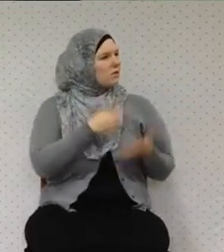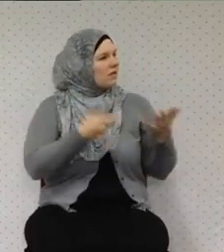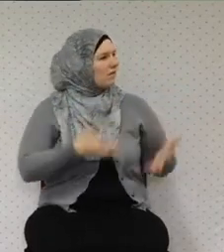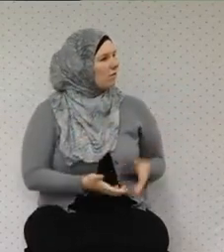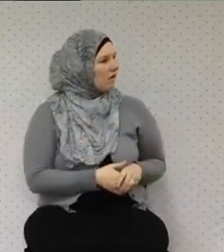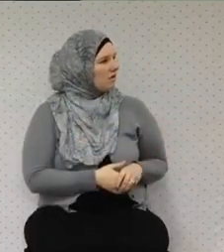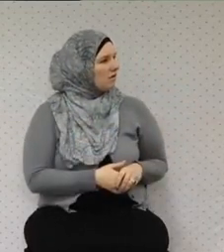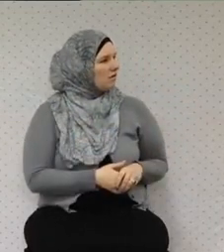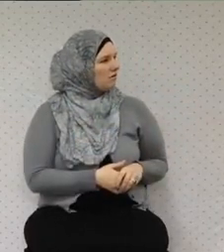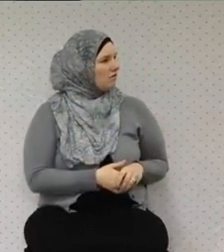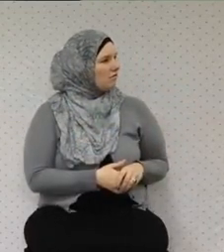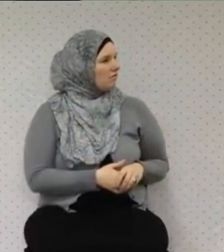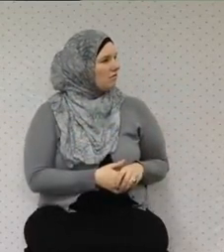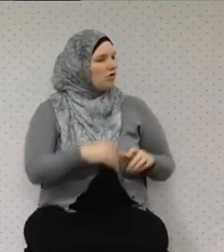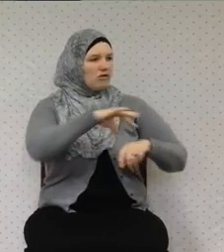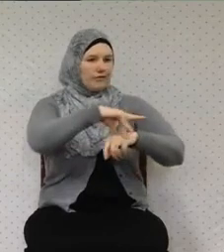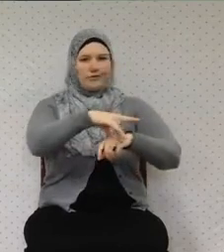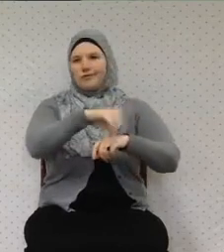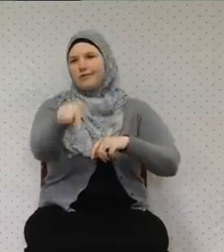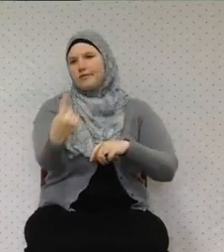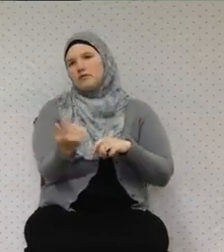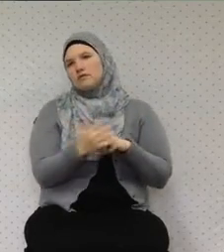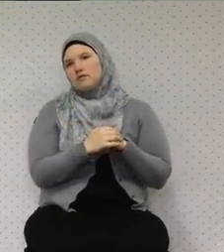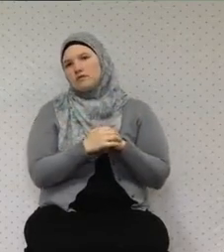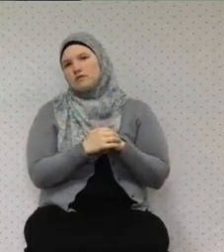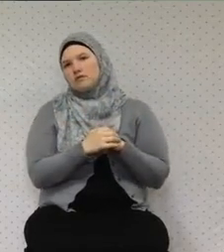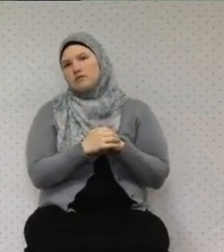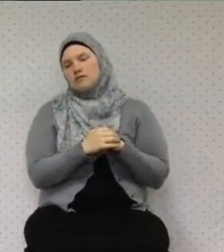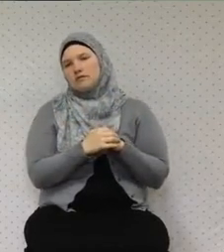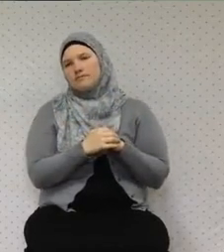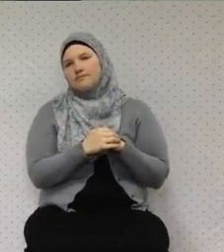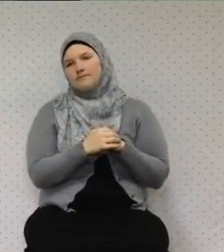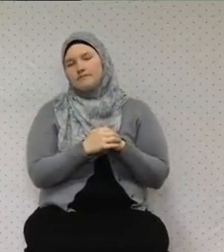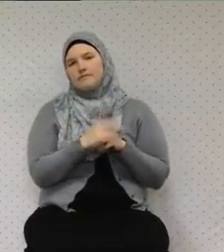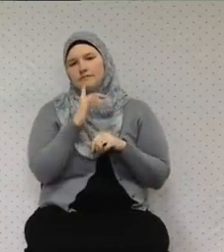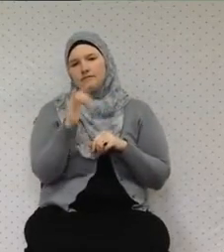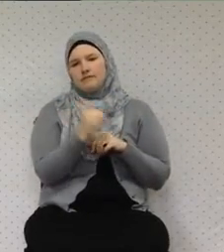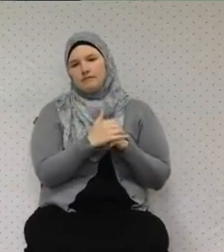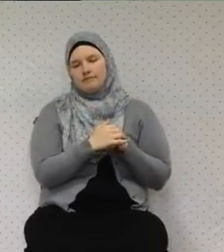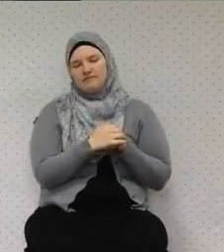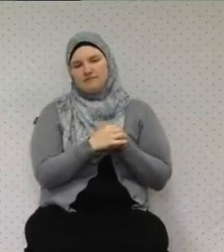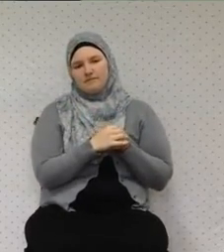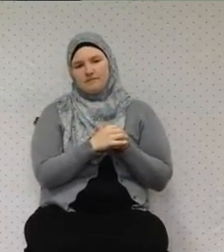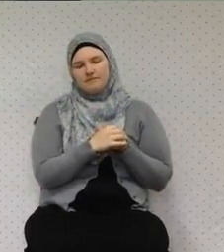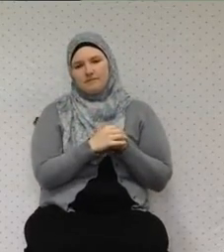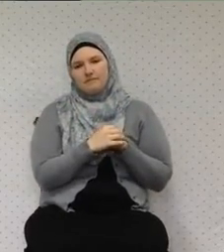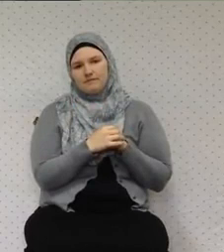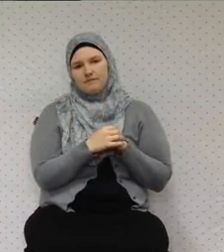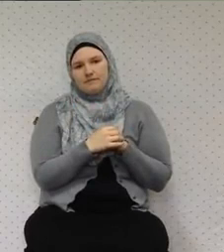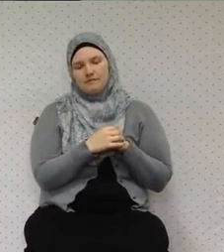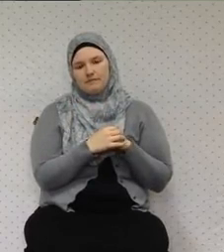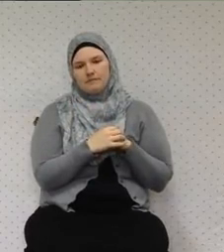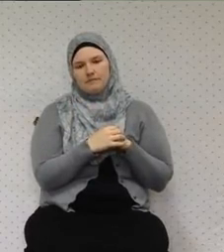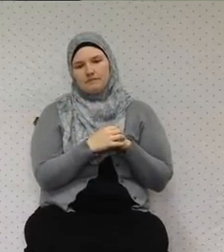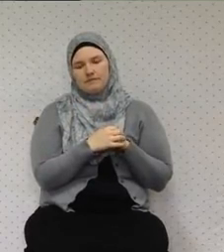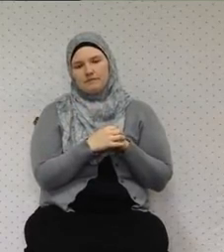would be left is where we are today. يُوشِكُ أَن تَدَاعَ عَلَيْكُمُ الْأُمَمُ كَمَا تَدَاعَ الْأَكَلَةُ